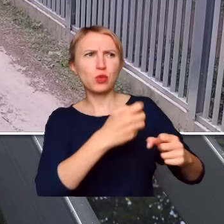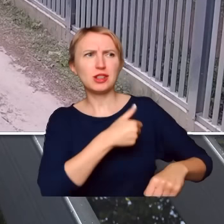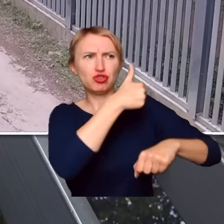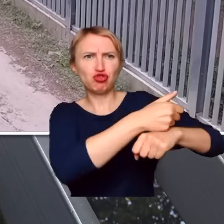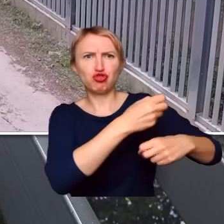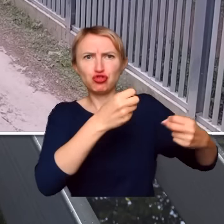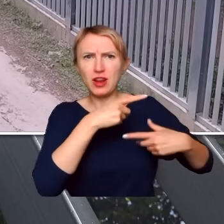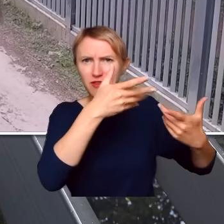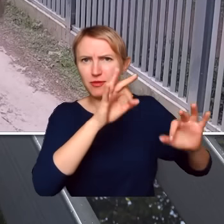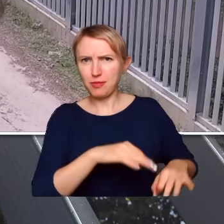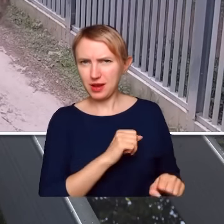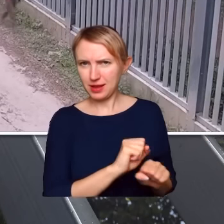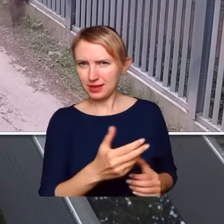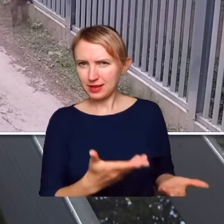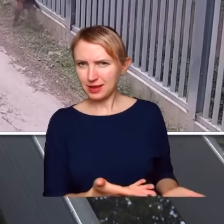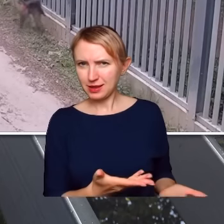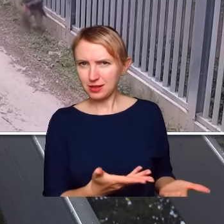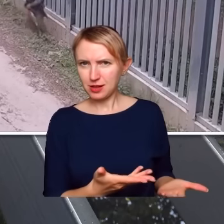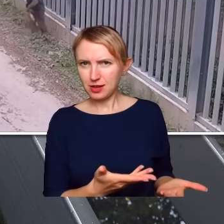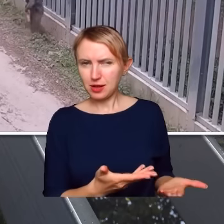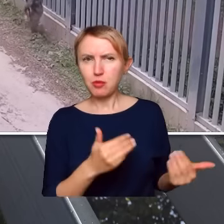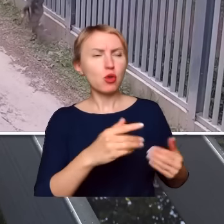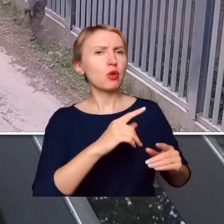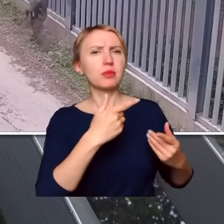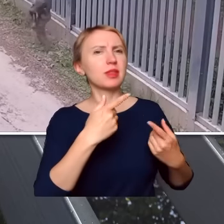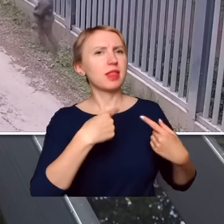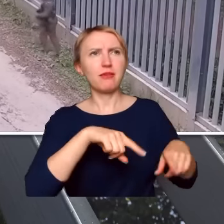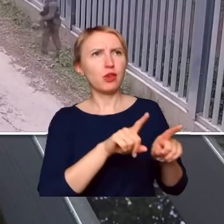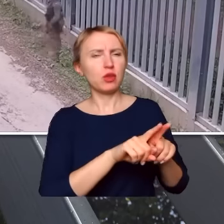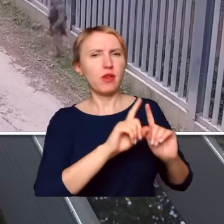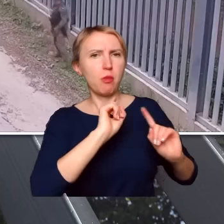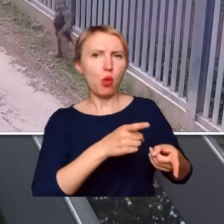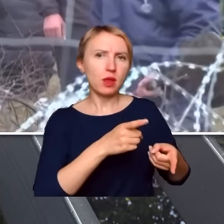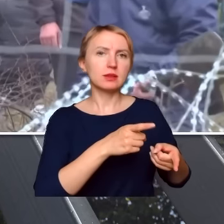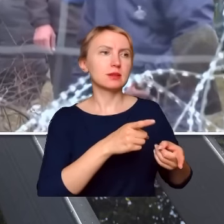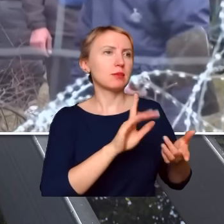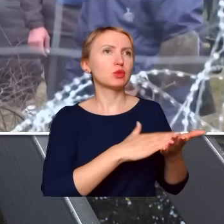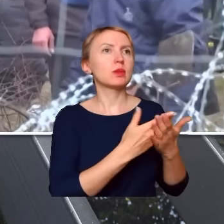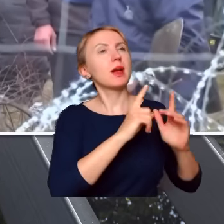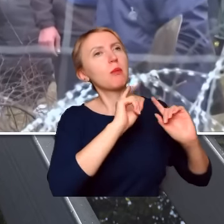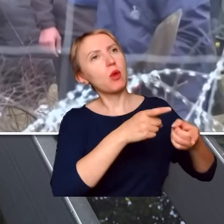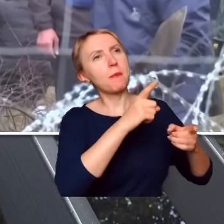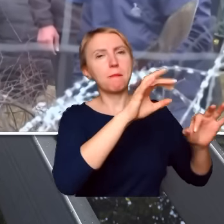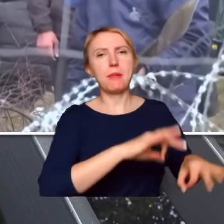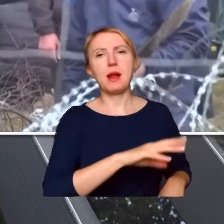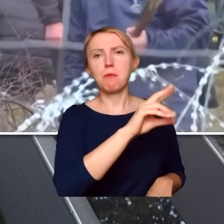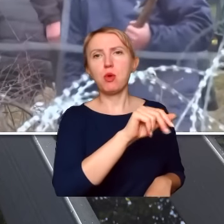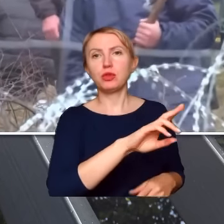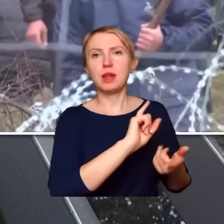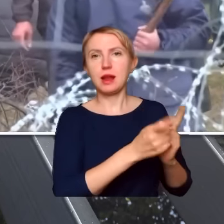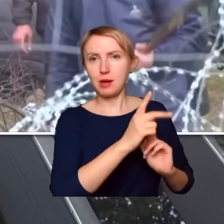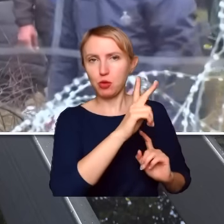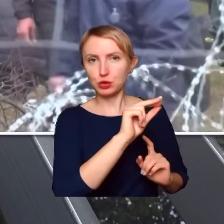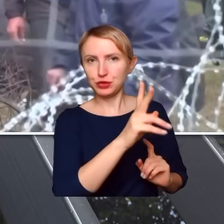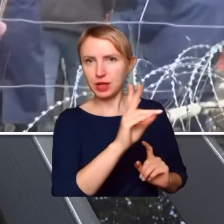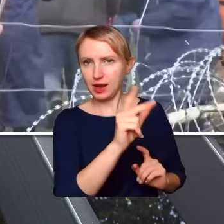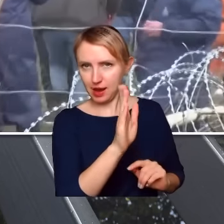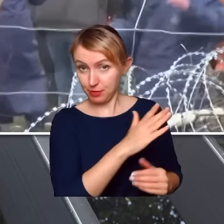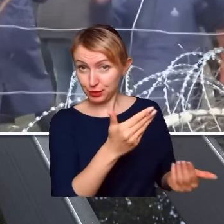prostu odmawiają wykonywania pana poleceń na polecenie, nie wiem, pana Bodnara czy pana Kosiniaka-Kamysza?